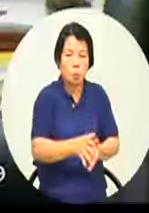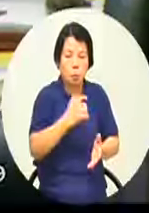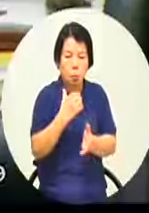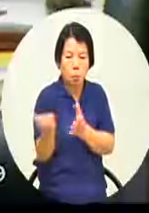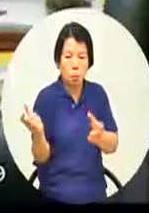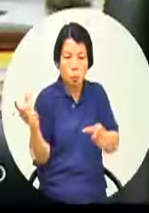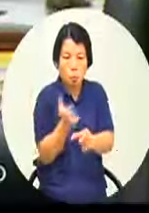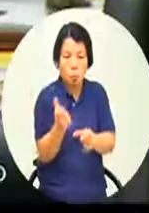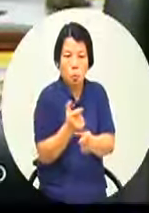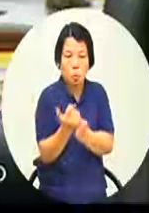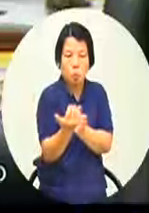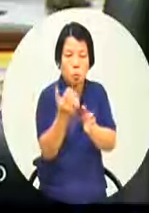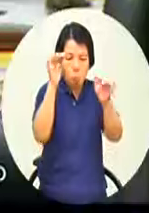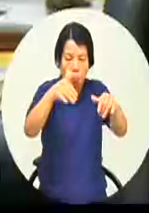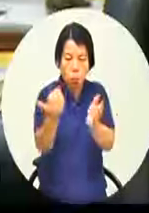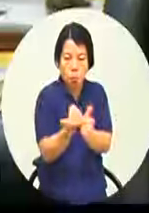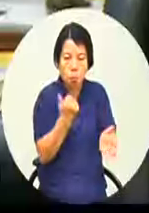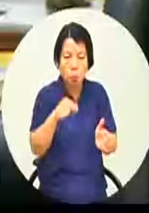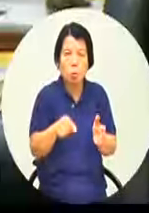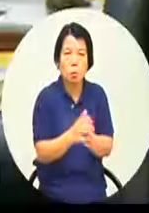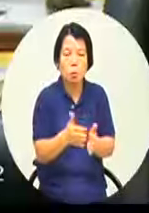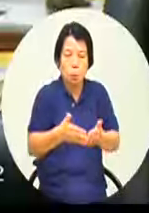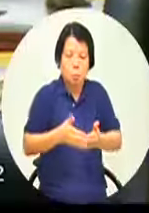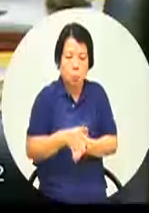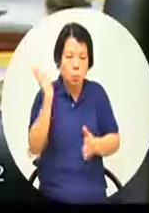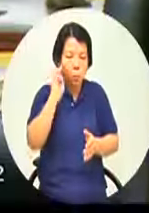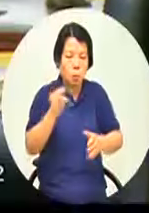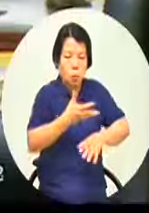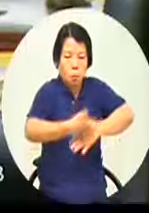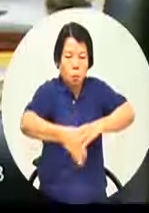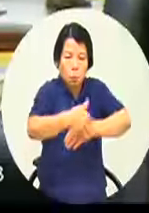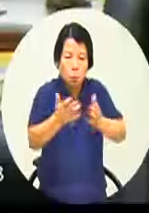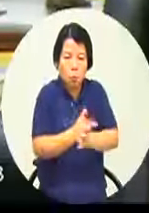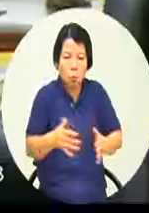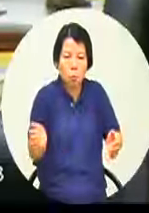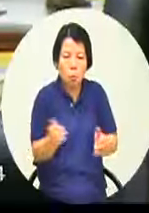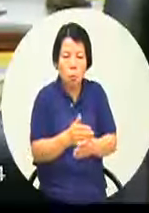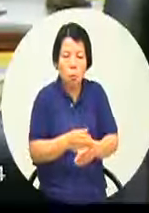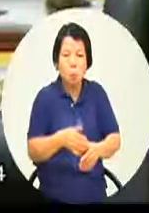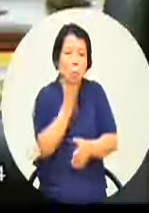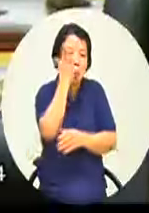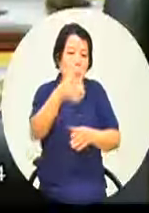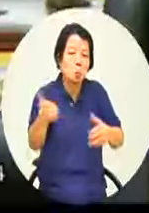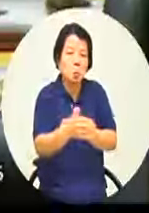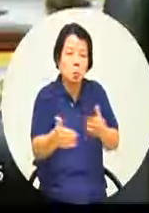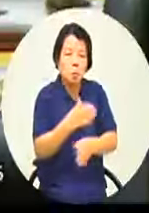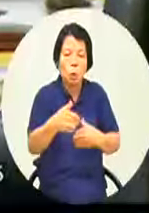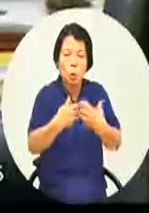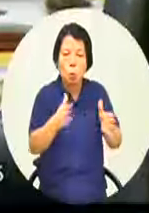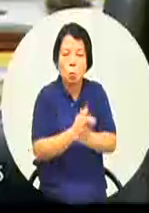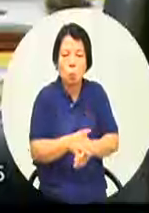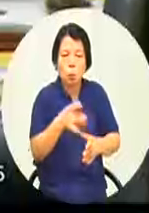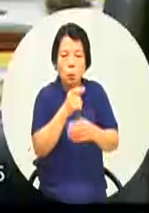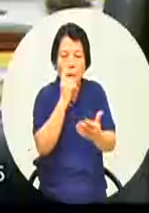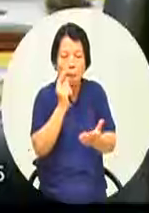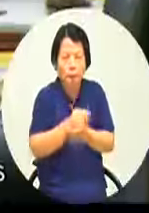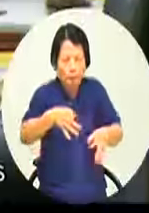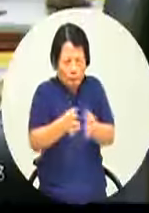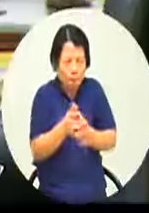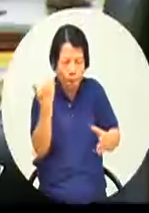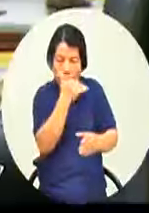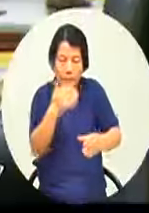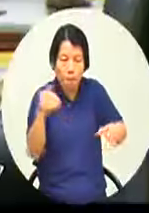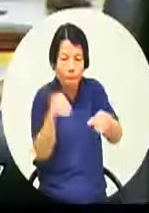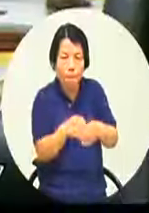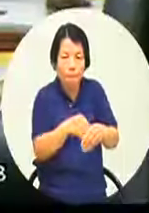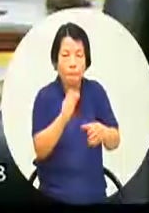疏通这一些这個、水道以及上不要树叶一掉就 塞住就淹大水。那本席也希